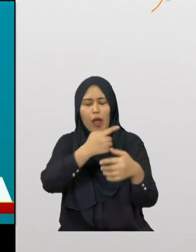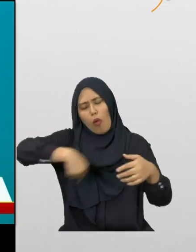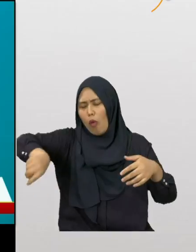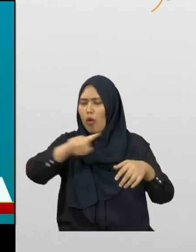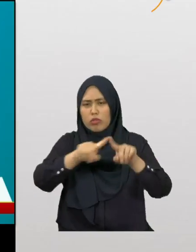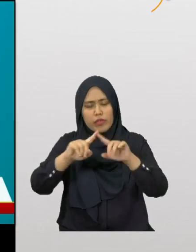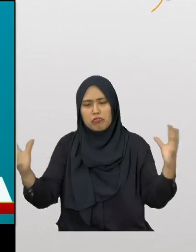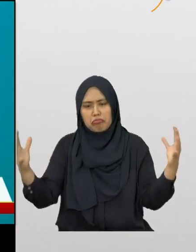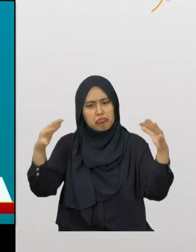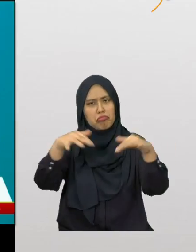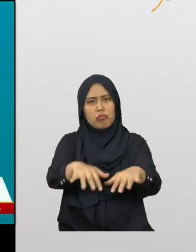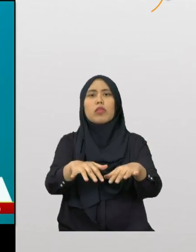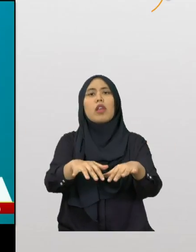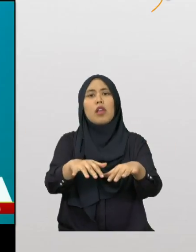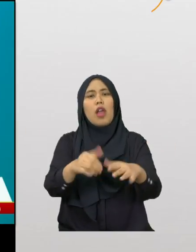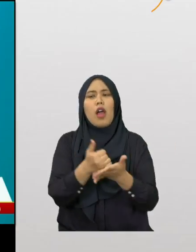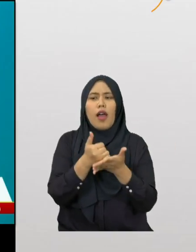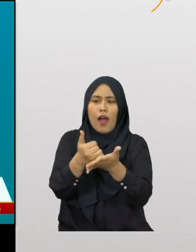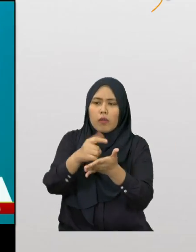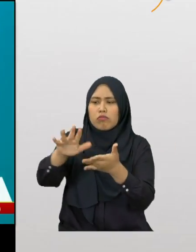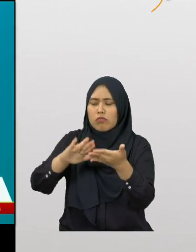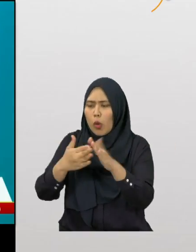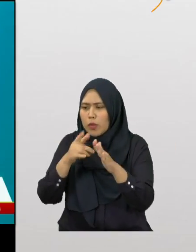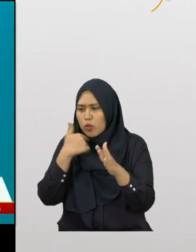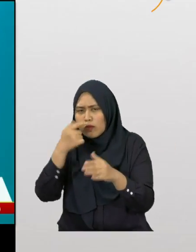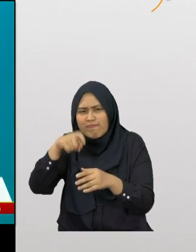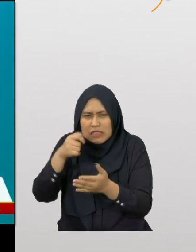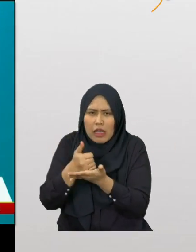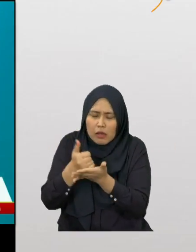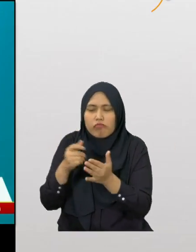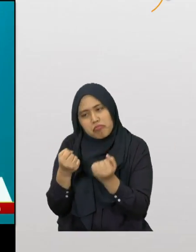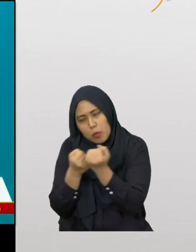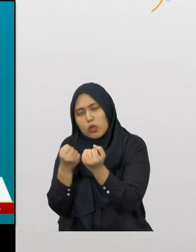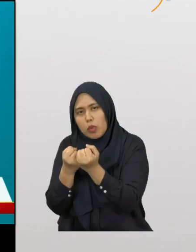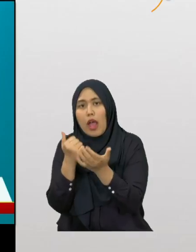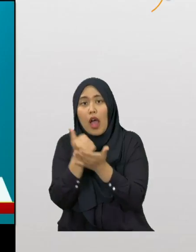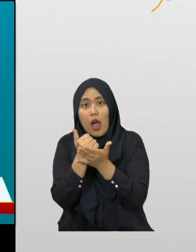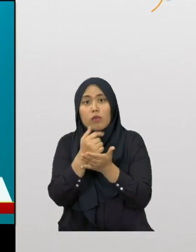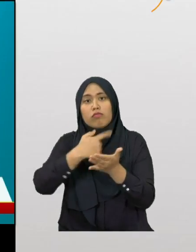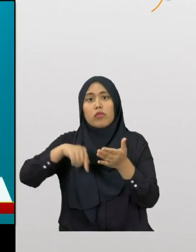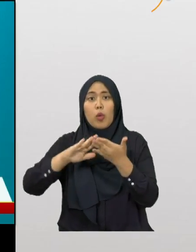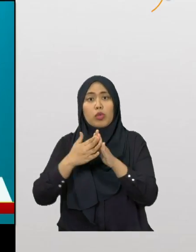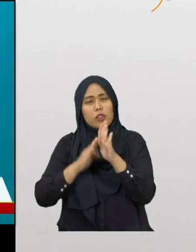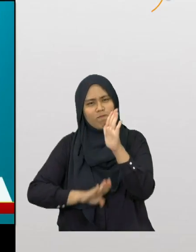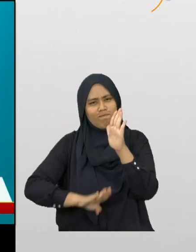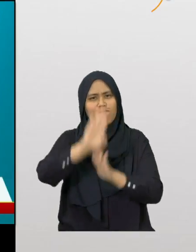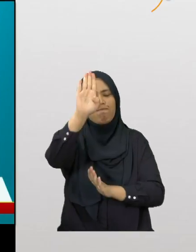turun padang, membantu golongan yang memerlukan demi memajukan masyarakat.